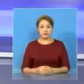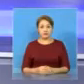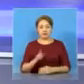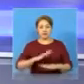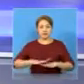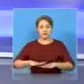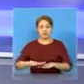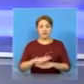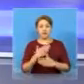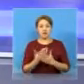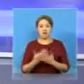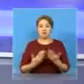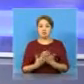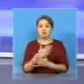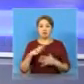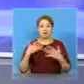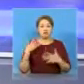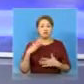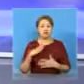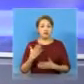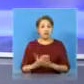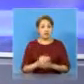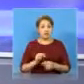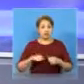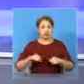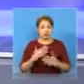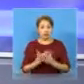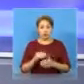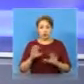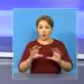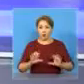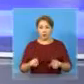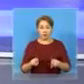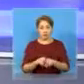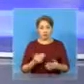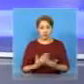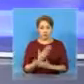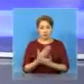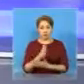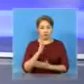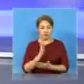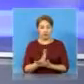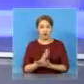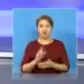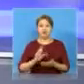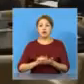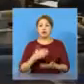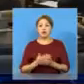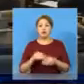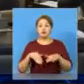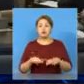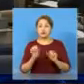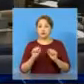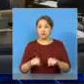Елдегі салықтарға жаңа жеңілдіктер енгізіледі. Сенат қараған салық кодексінде осындай жаңалықтар бар. Онда зейнетақы қорынан шешуге